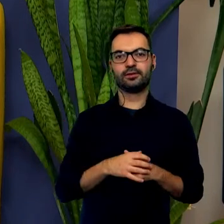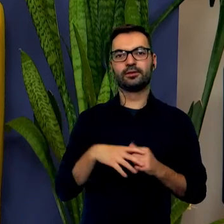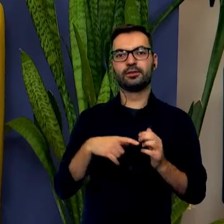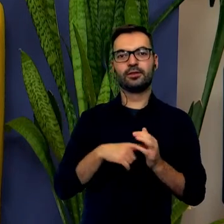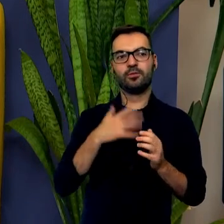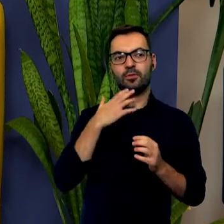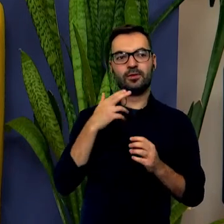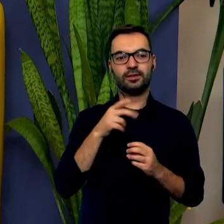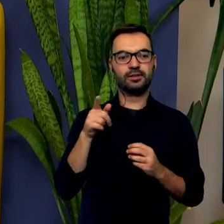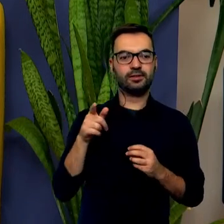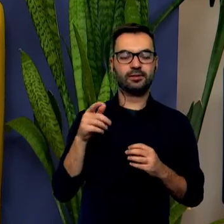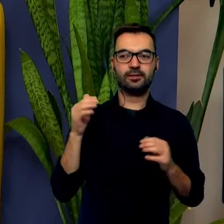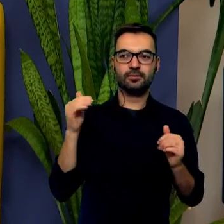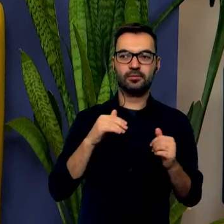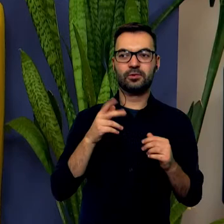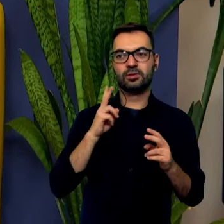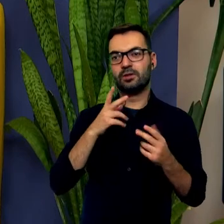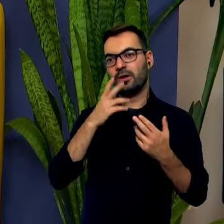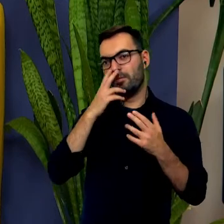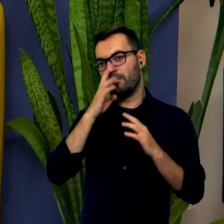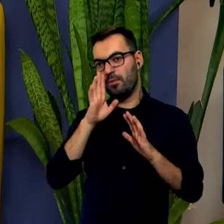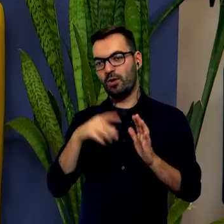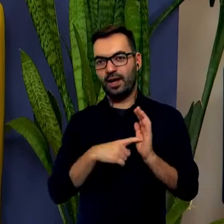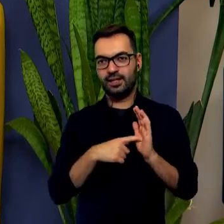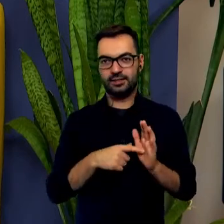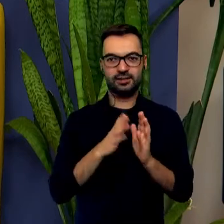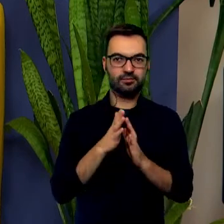Więc to, co mówiłeś o tym, że może to komuś pokazać